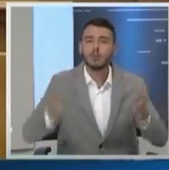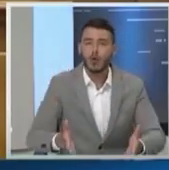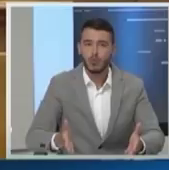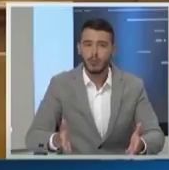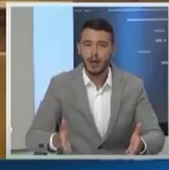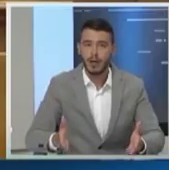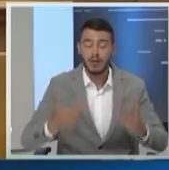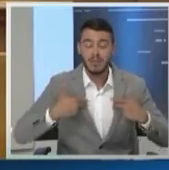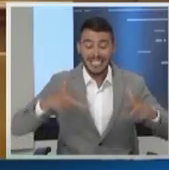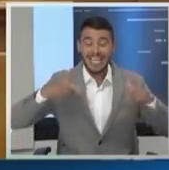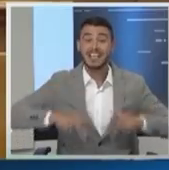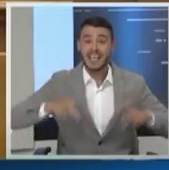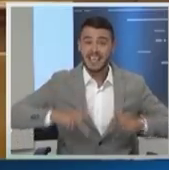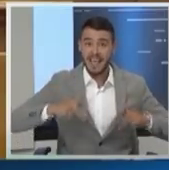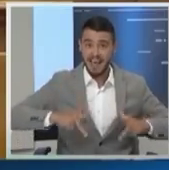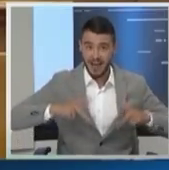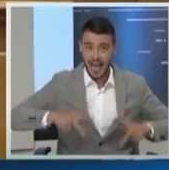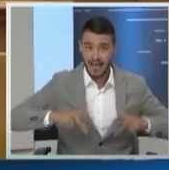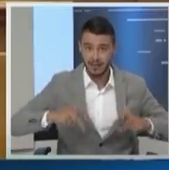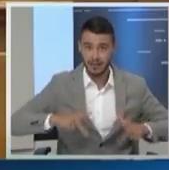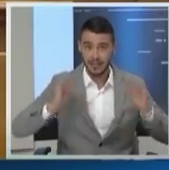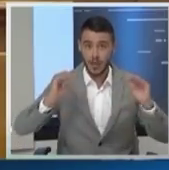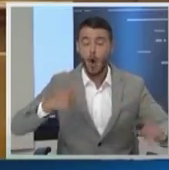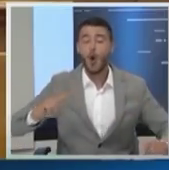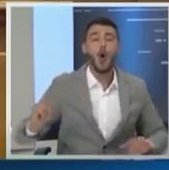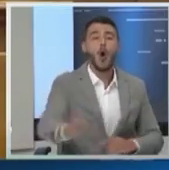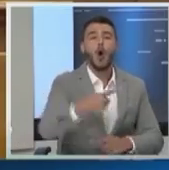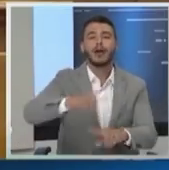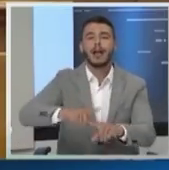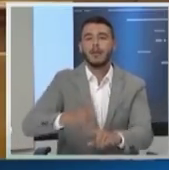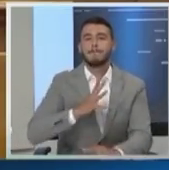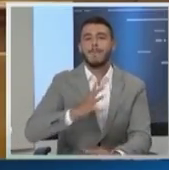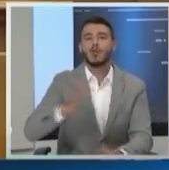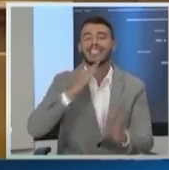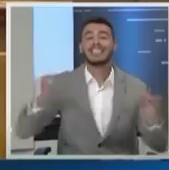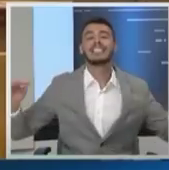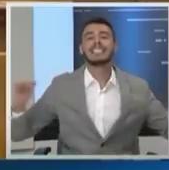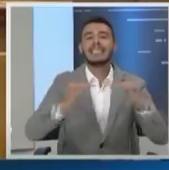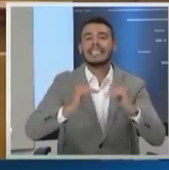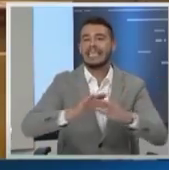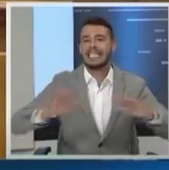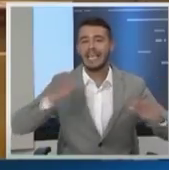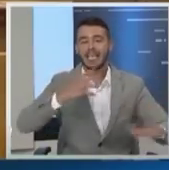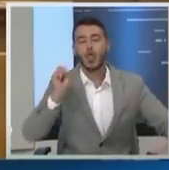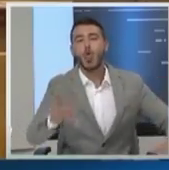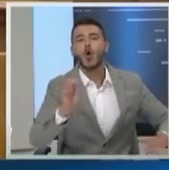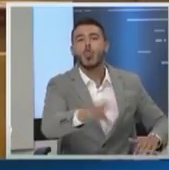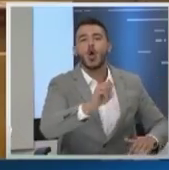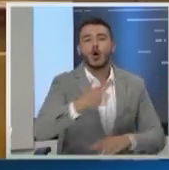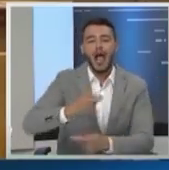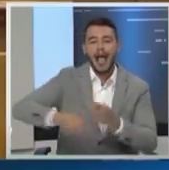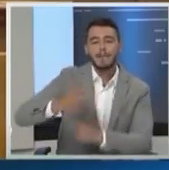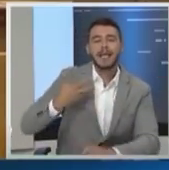θα είμαστε κυβέρνηση, θα είναι όλοι οι Έλληνες πολίτες ίσοι απέναντι στον νόμο. Και χατήρια σε επιχειρηματίες